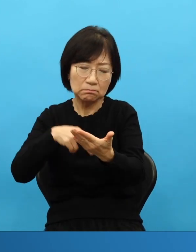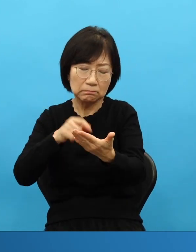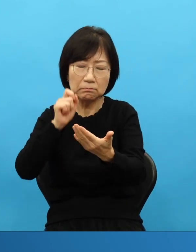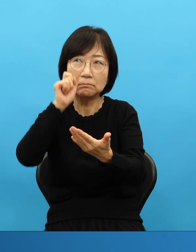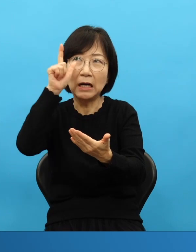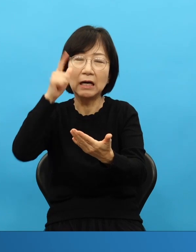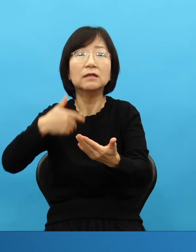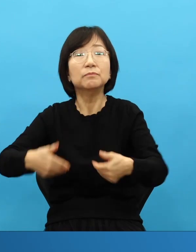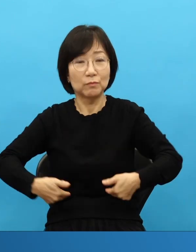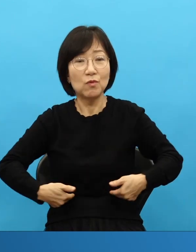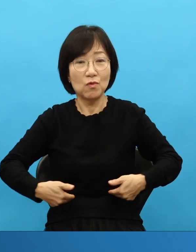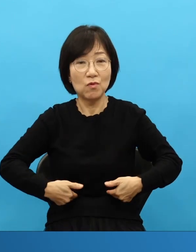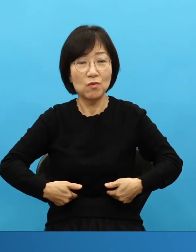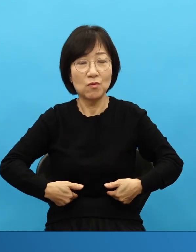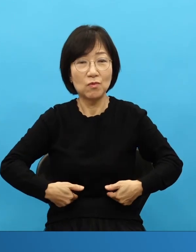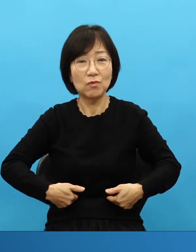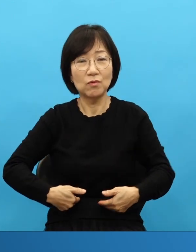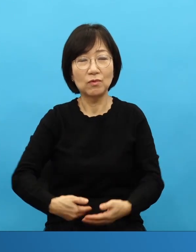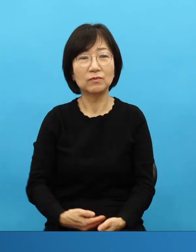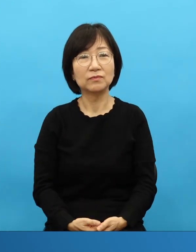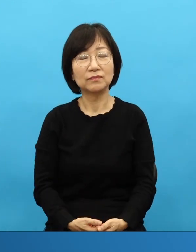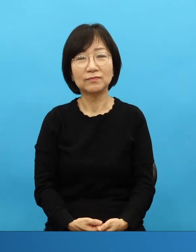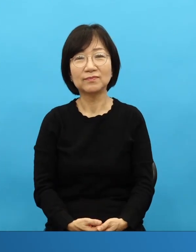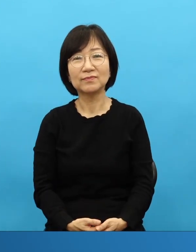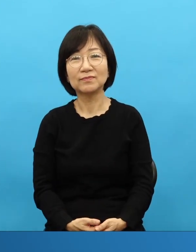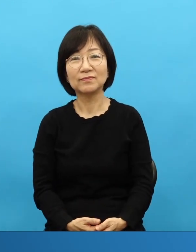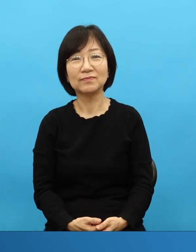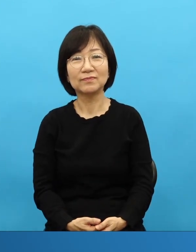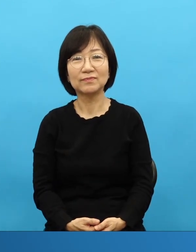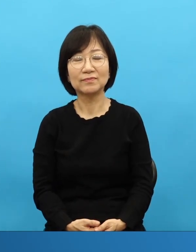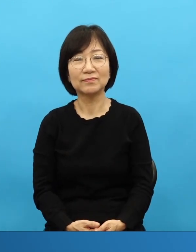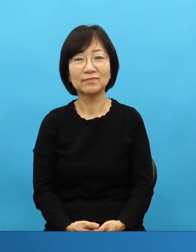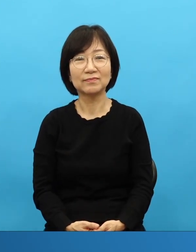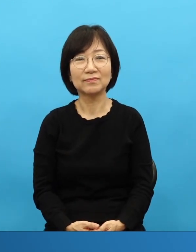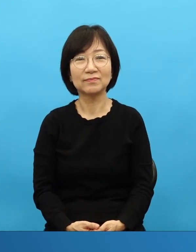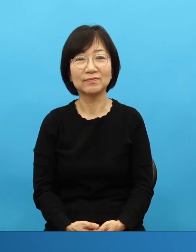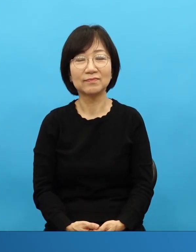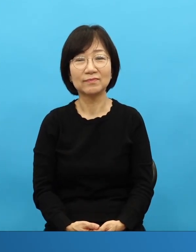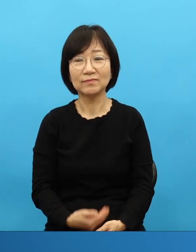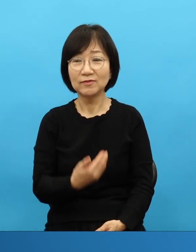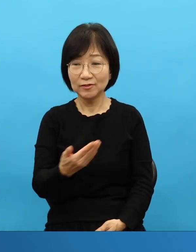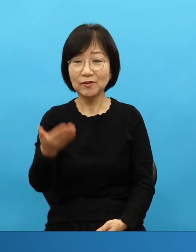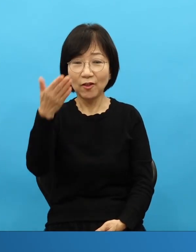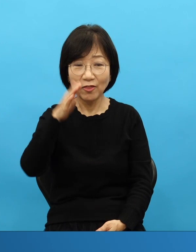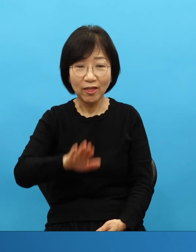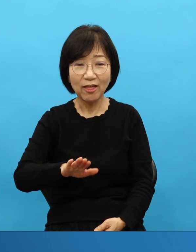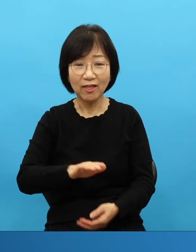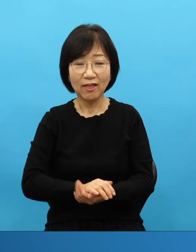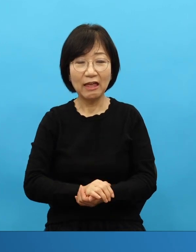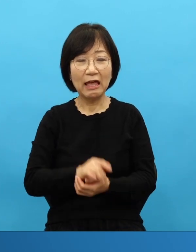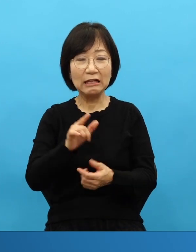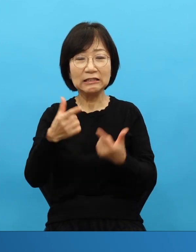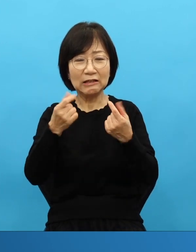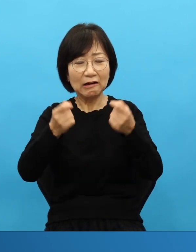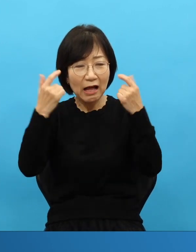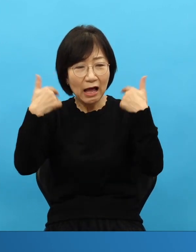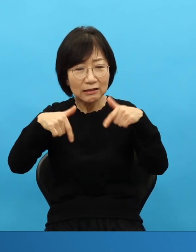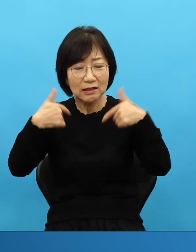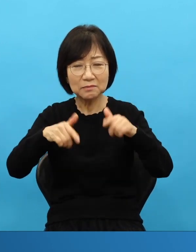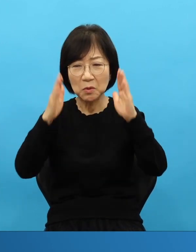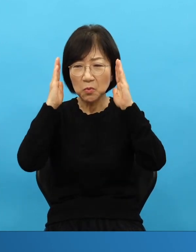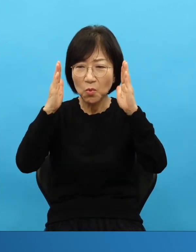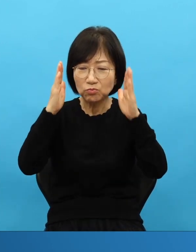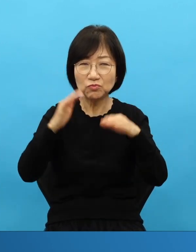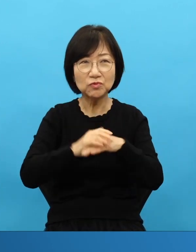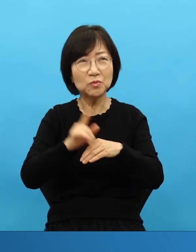there, it's all necessary. 근데 필요 없다는 말은 아닌데 그 가지고는 기도 응답 못 받아요. And I'm not saying that they're